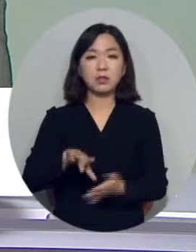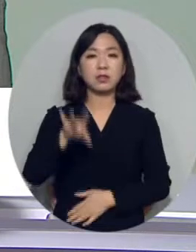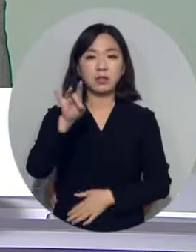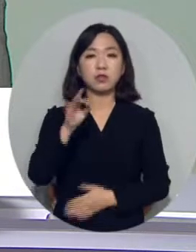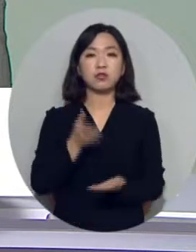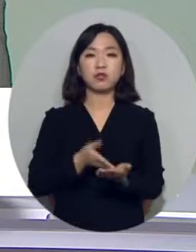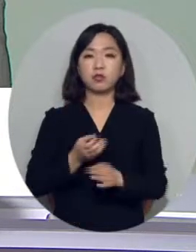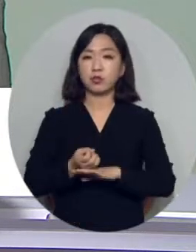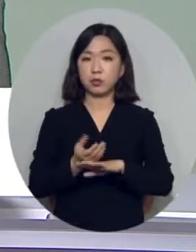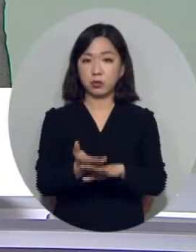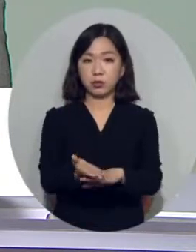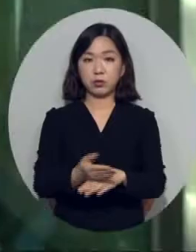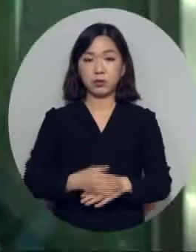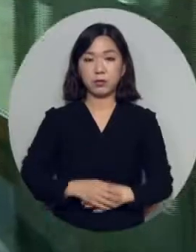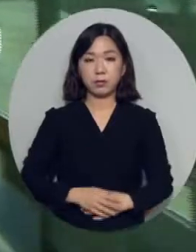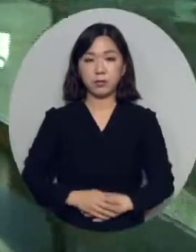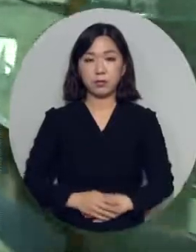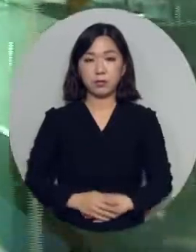기자가 보도합니다.